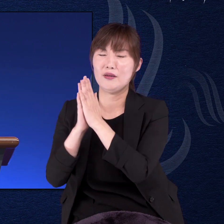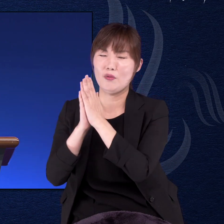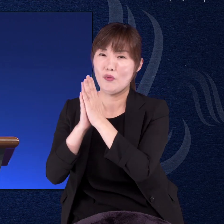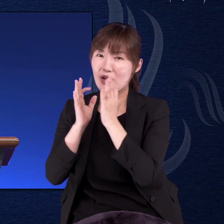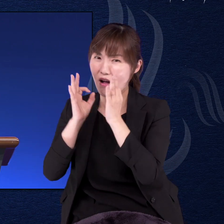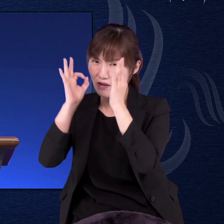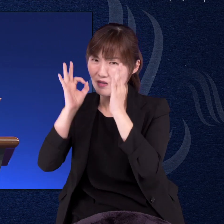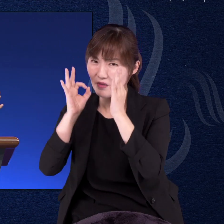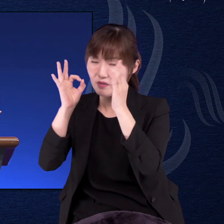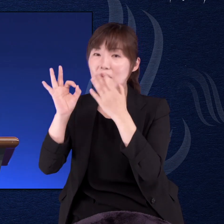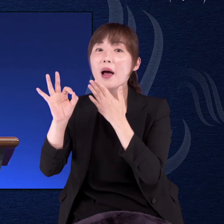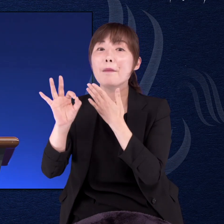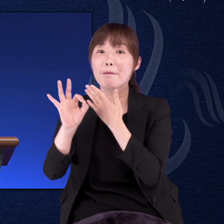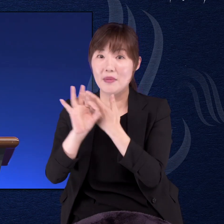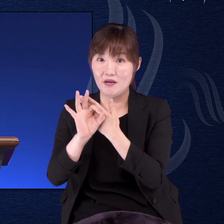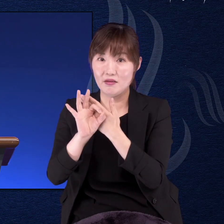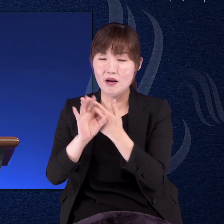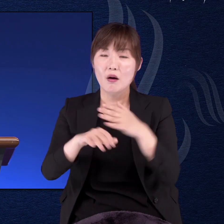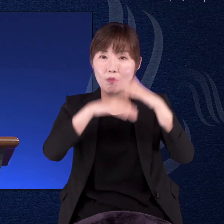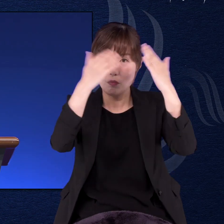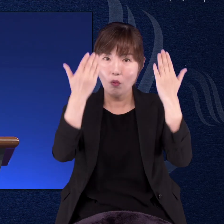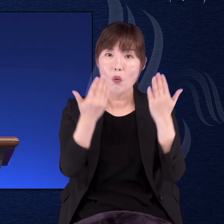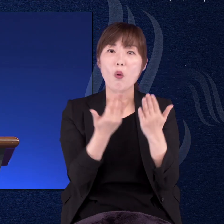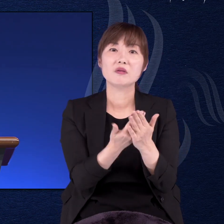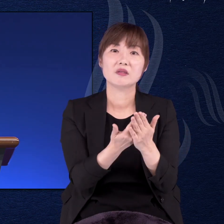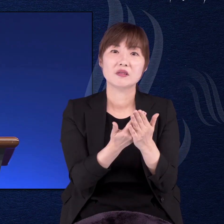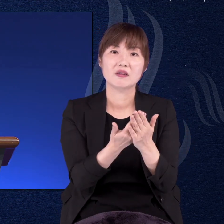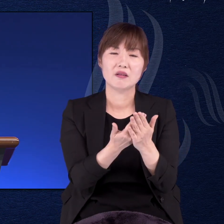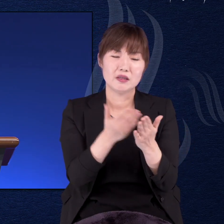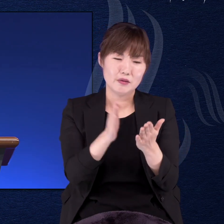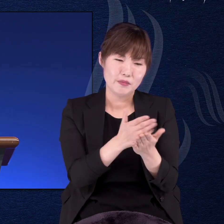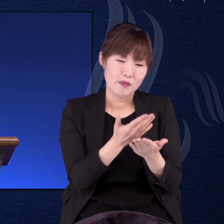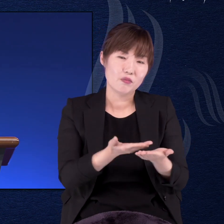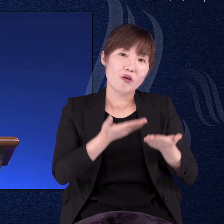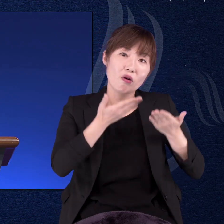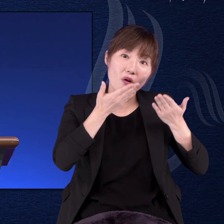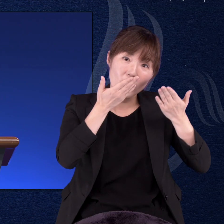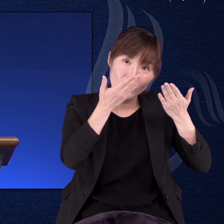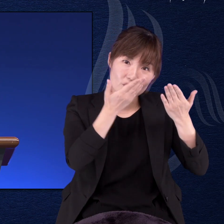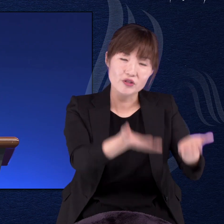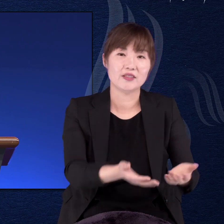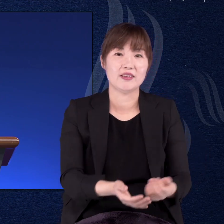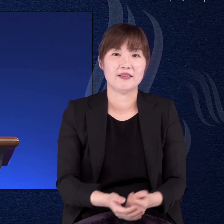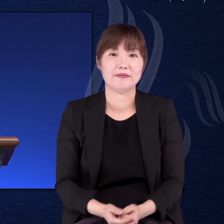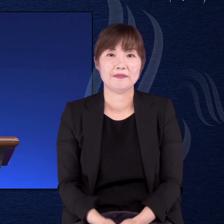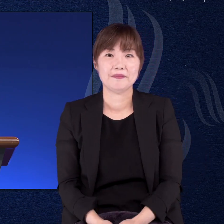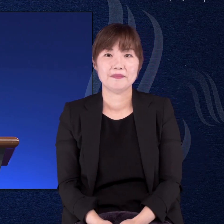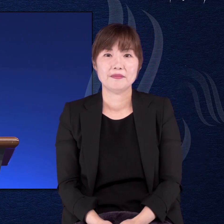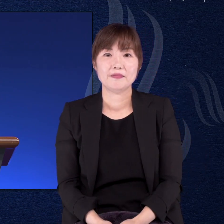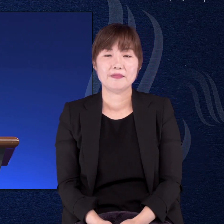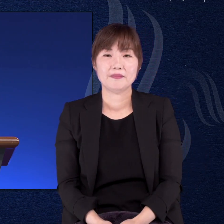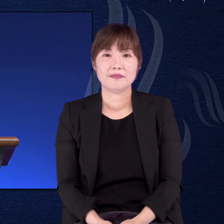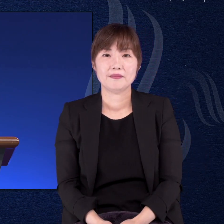매일 기도하는 그 모든 것들, 그건 그냥 자연적으로 따라올 거라고 생각해요. 필요하다면.